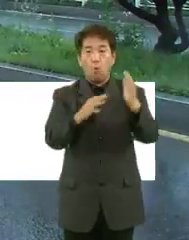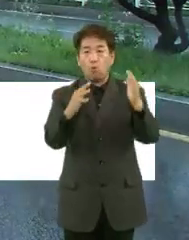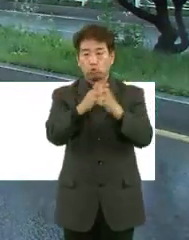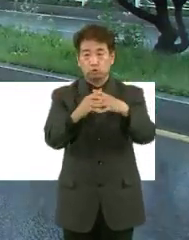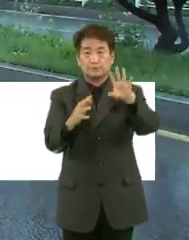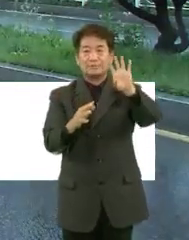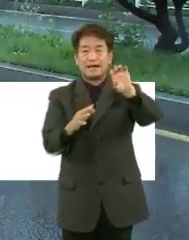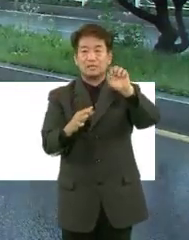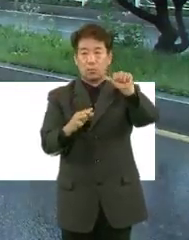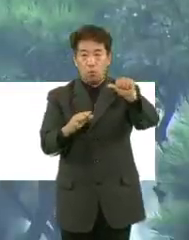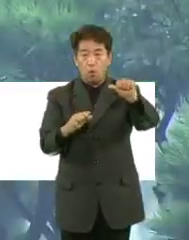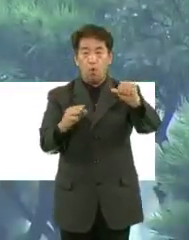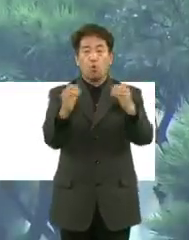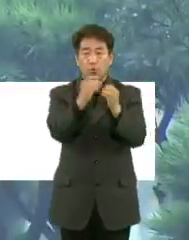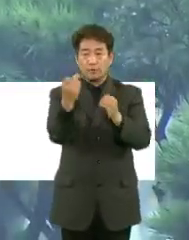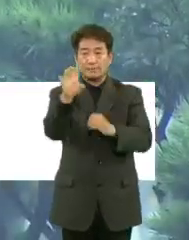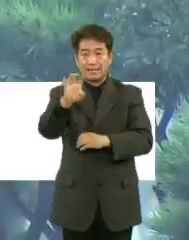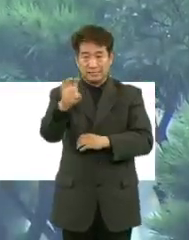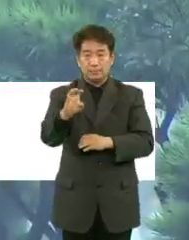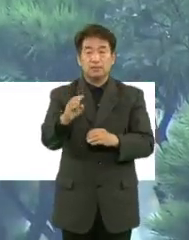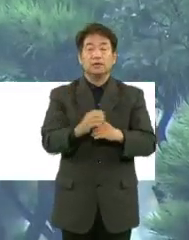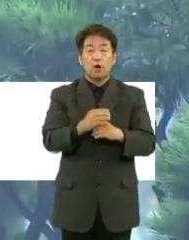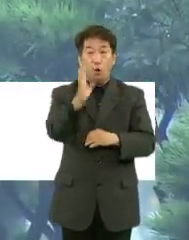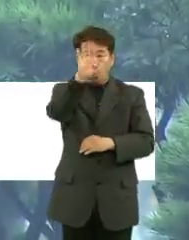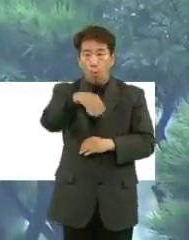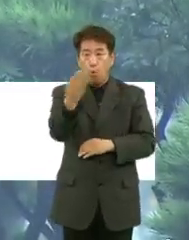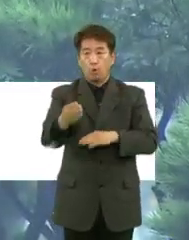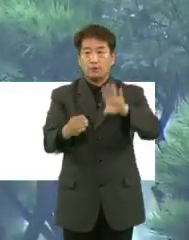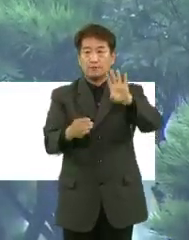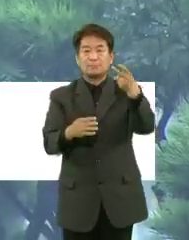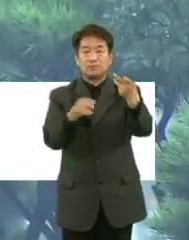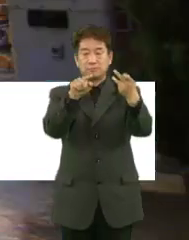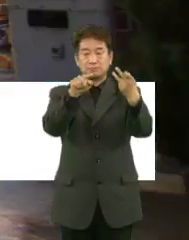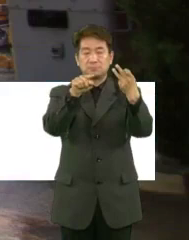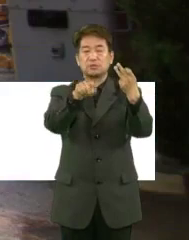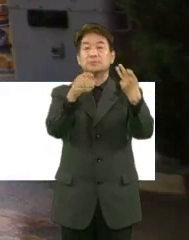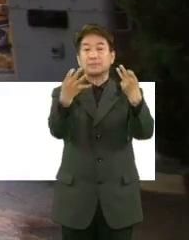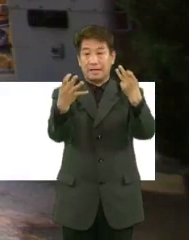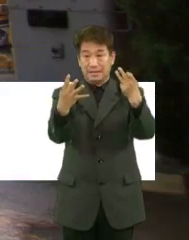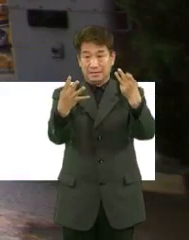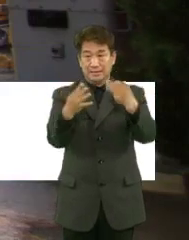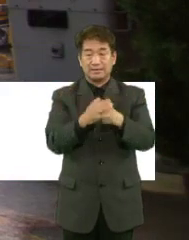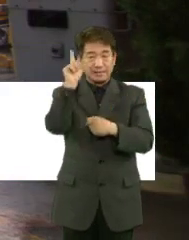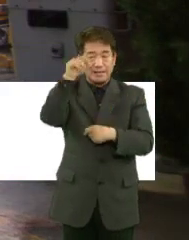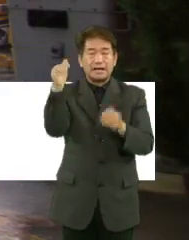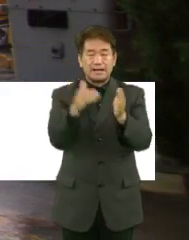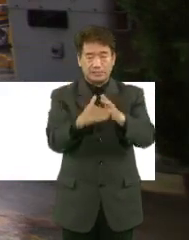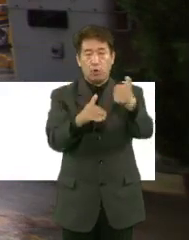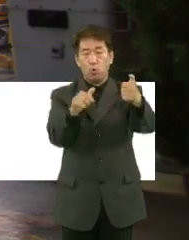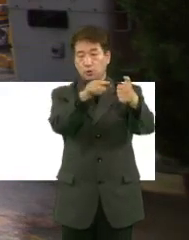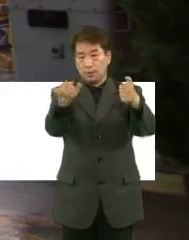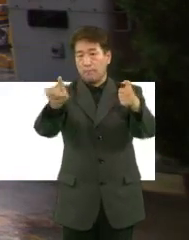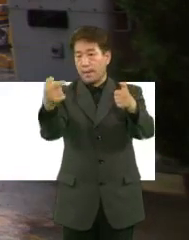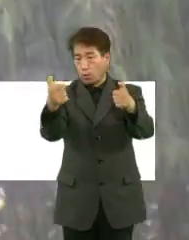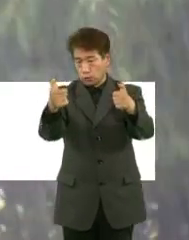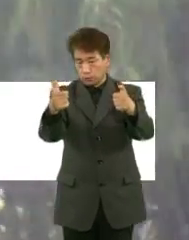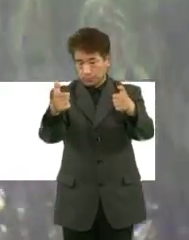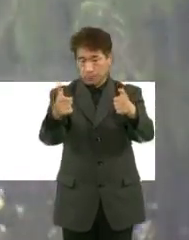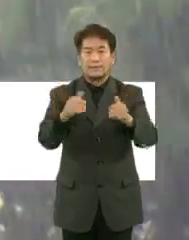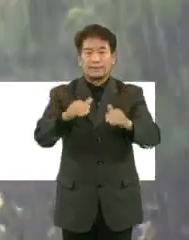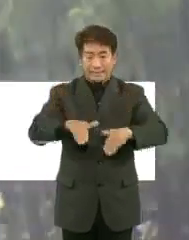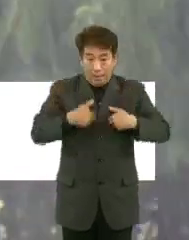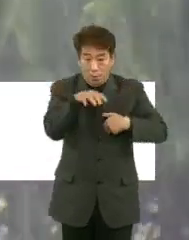40, 보령 13.4, 서천 12.5mm 등이며 내일까지 충남 북부는 50에서 150, 남부는